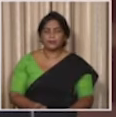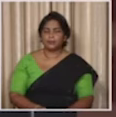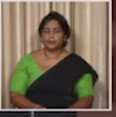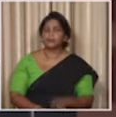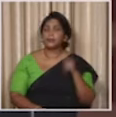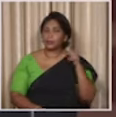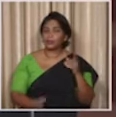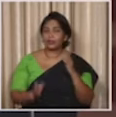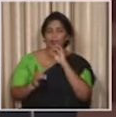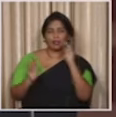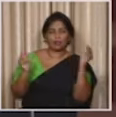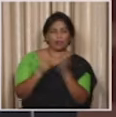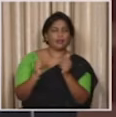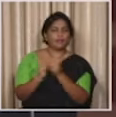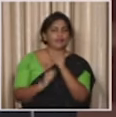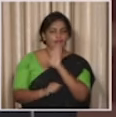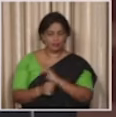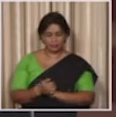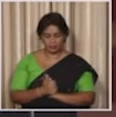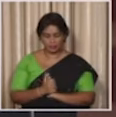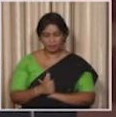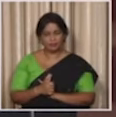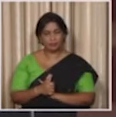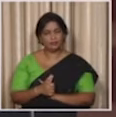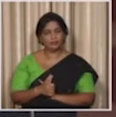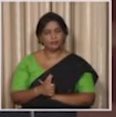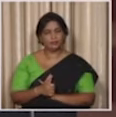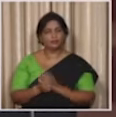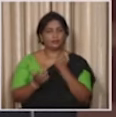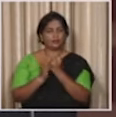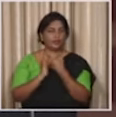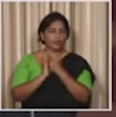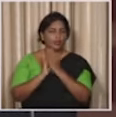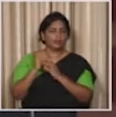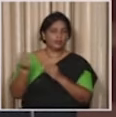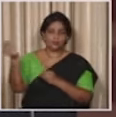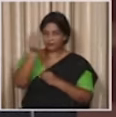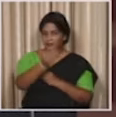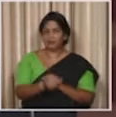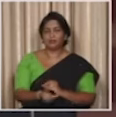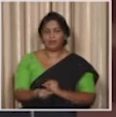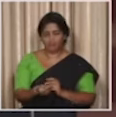ඒ අය කොලේ වල වැඩ කරලා තියෙන්නේ. මෙන්න මේක දෙන්න ගරු ඇමෙතුමාට දෙන්න.